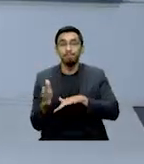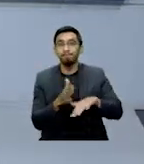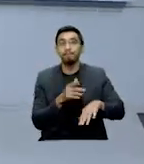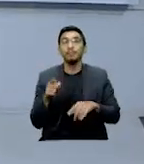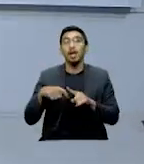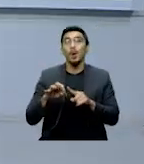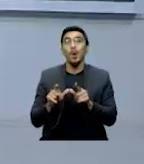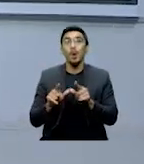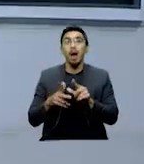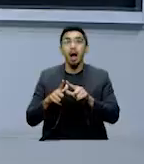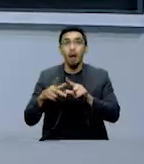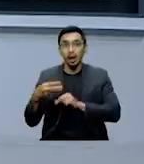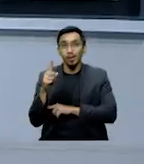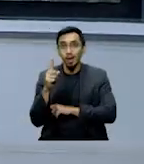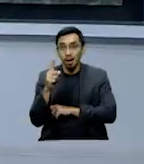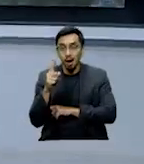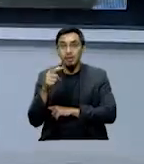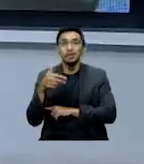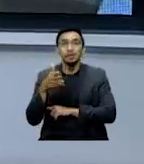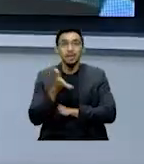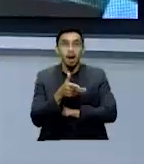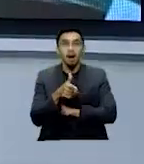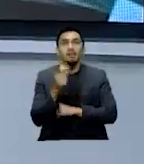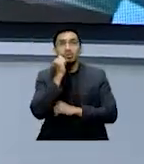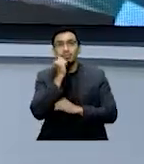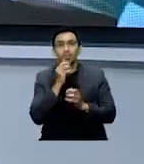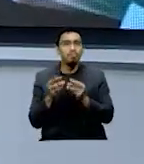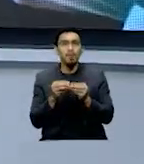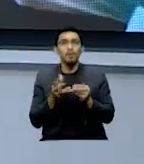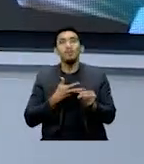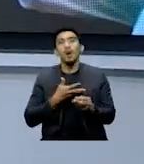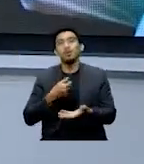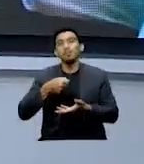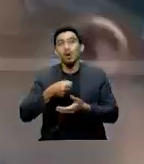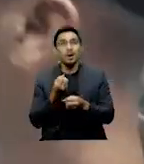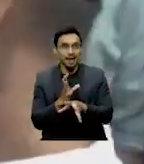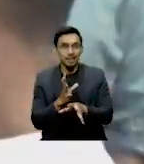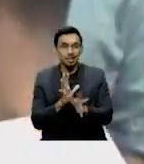Utara, Sulawesi Tenggara, ratusan emak-emak berdesakan berebut pembagian sembako gratis.